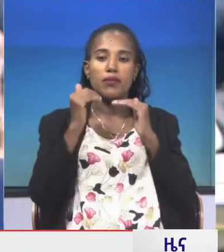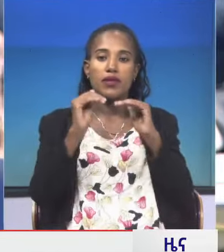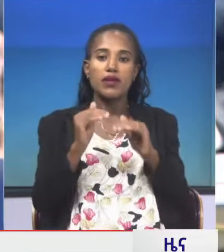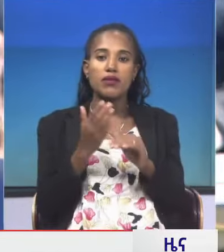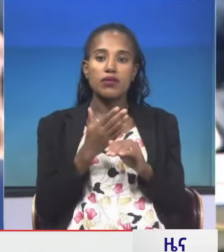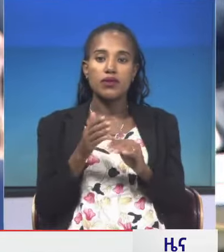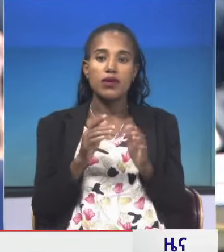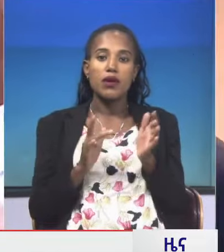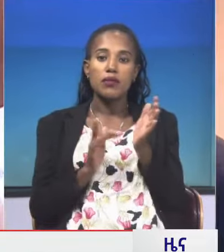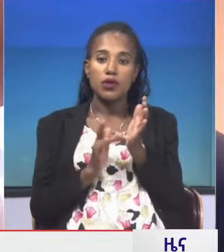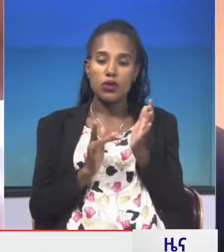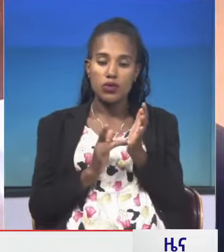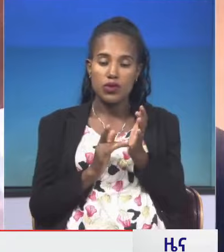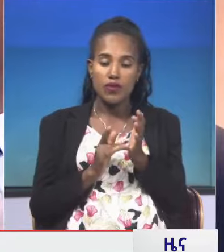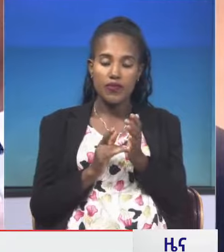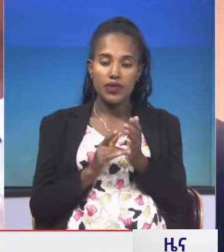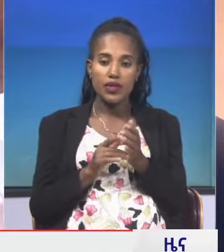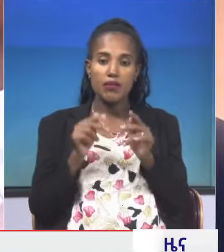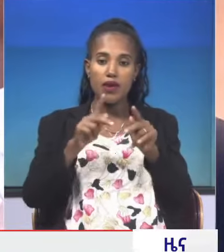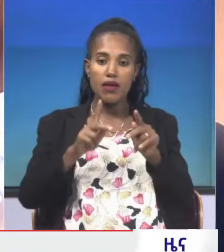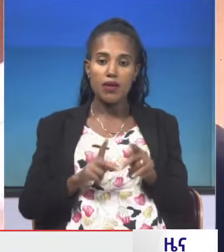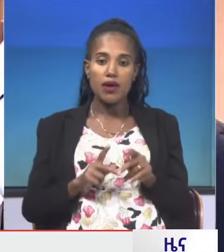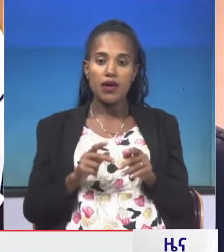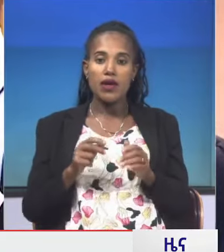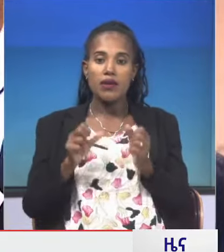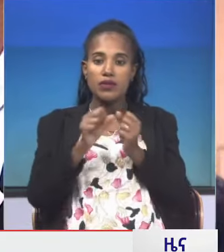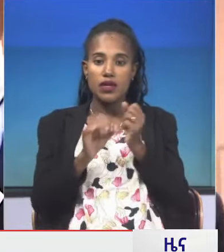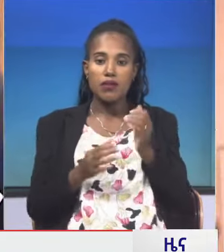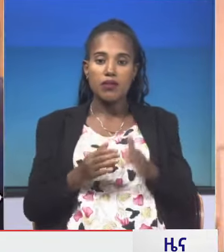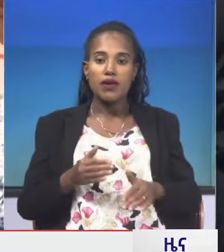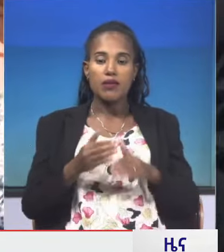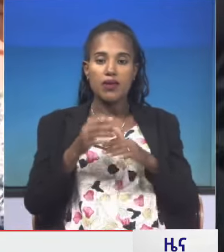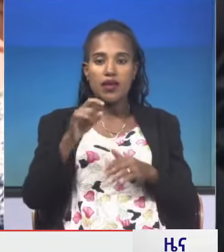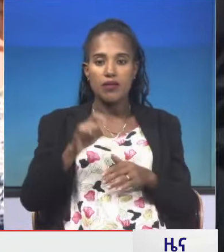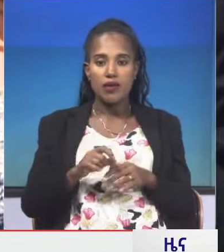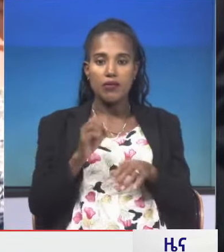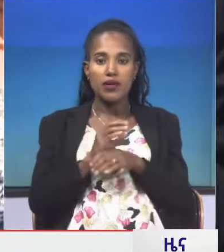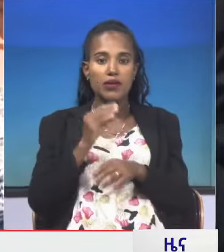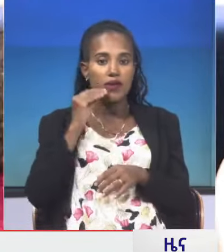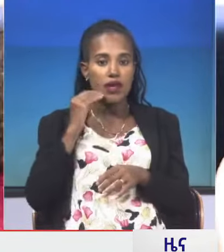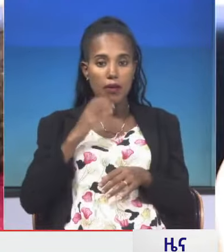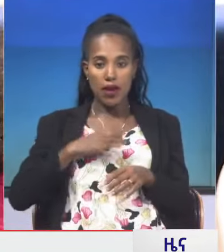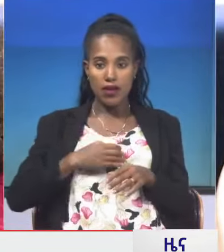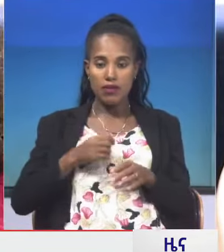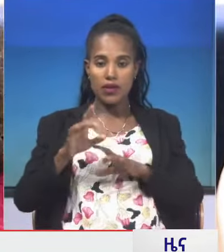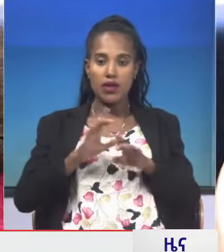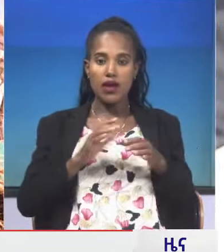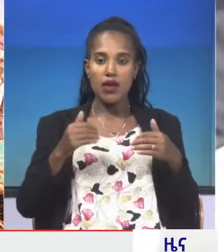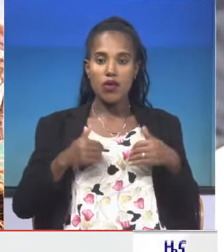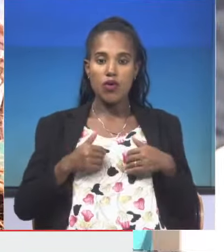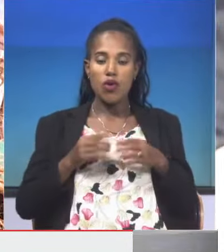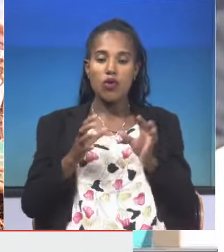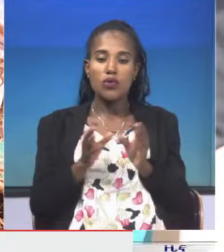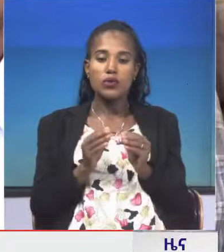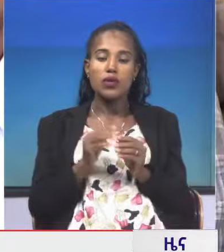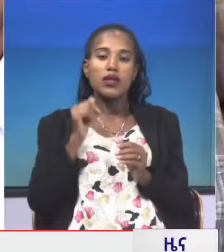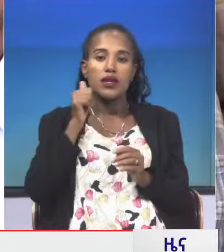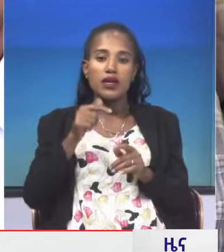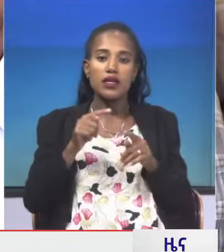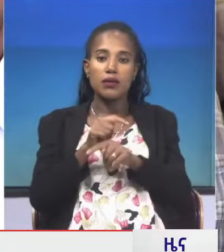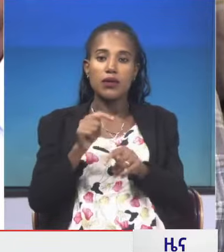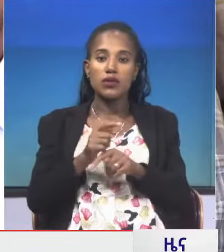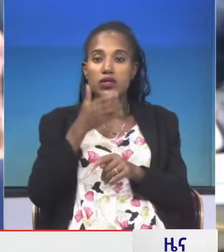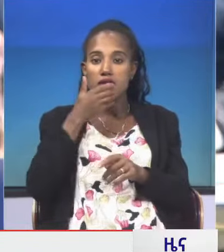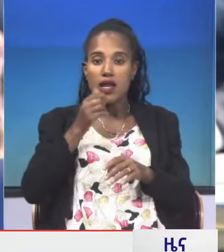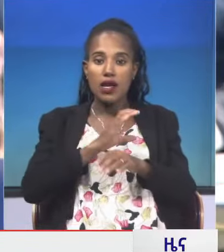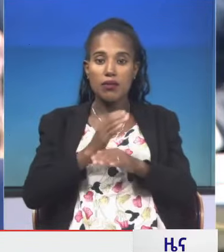ፋሲሊቲ በቴክኖሎጂ የፓርላማ ኢንፍራስትራክቸር መገንባት አለበት። የምክር ቤት አባላትም እየተካሄደ ያለው ኮንፈረንስ ለነገ ተግባራቸው